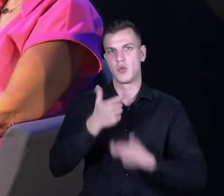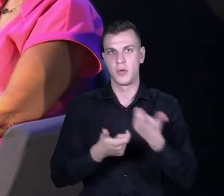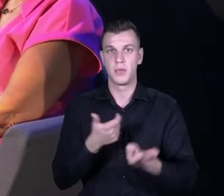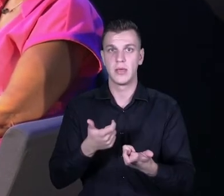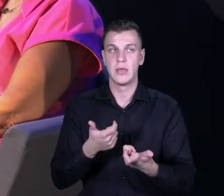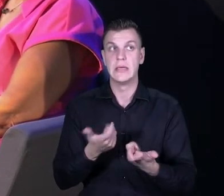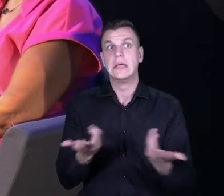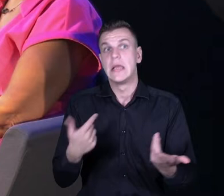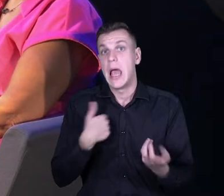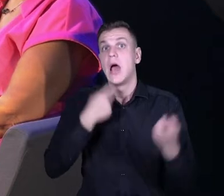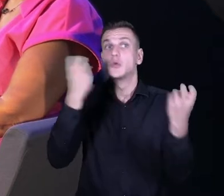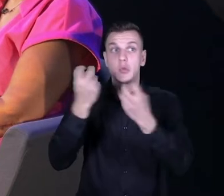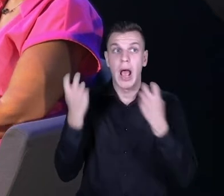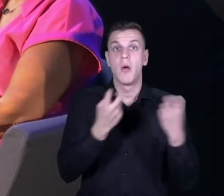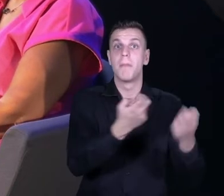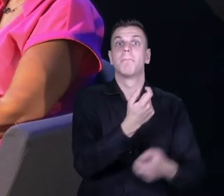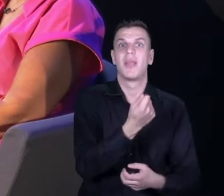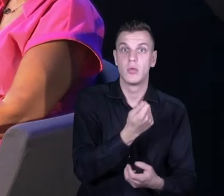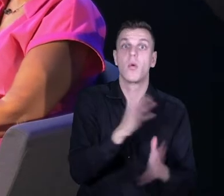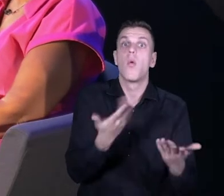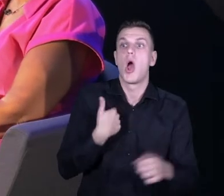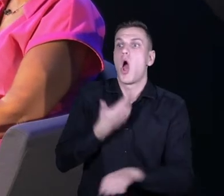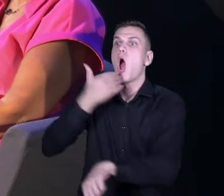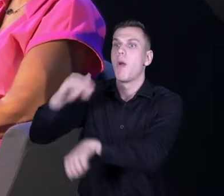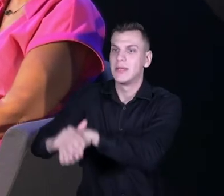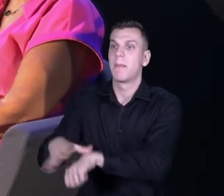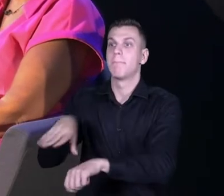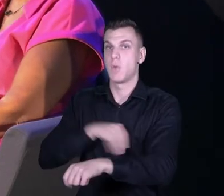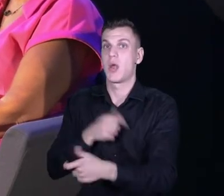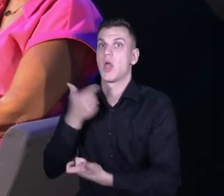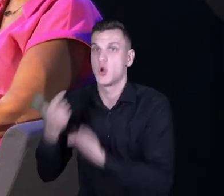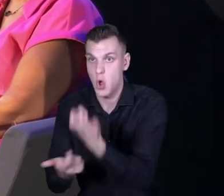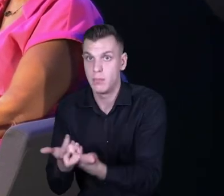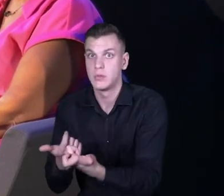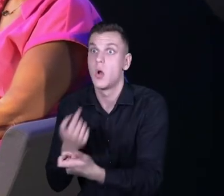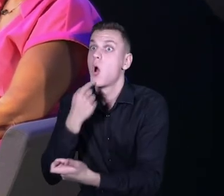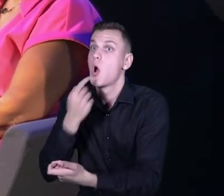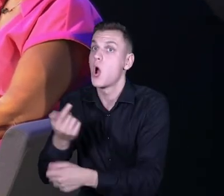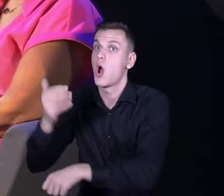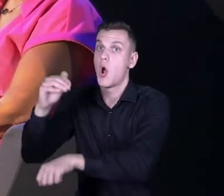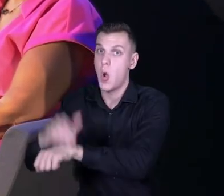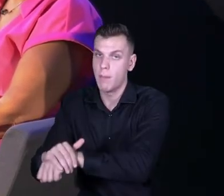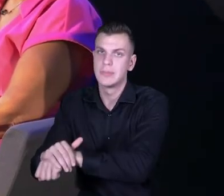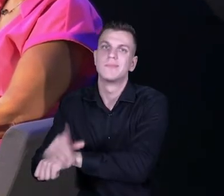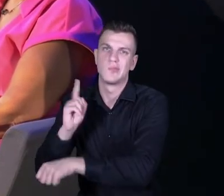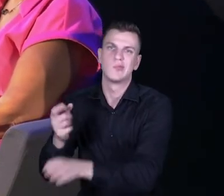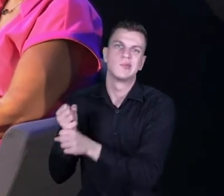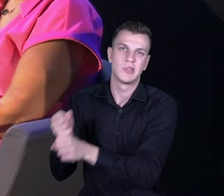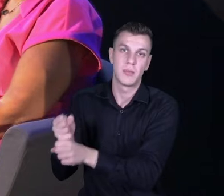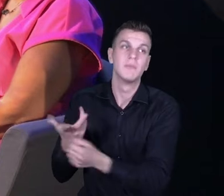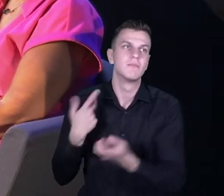znaleźć finanse, bo jeżeli już dzieciom się mówi, że coś można zrobić, to trzeba zawsze dotrzymać słowa. Poszukałam te